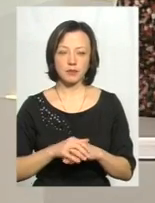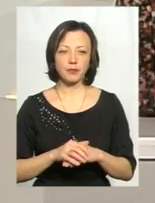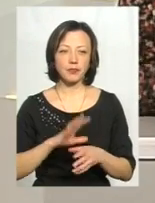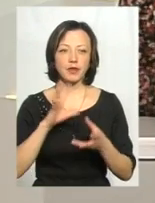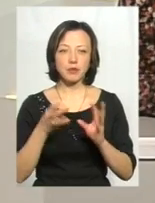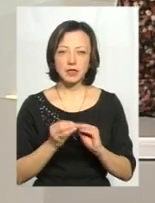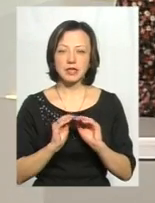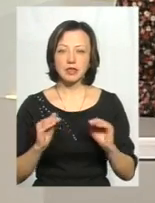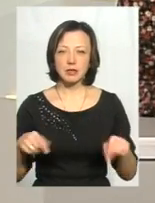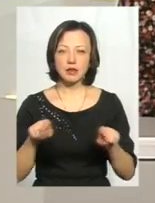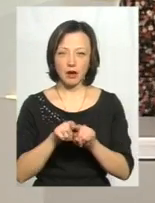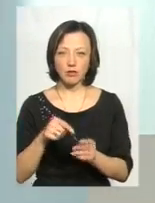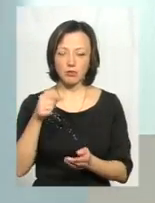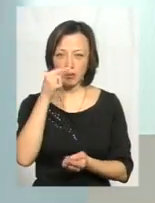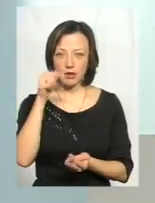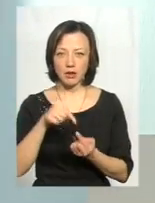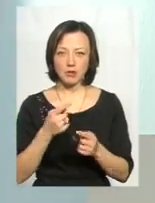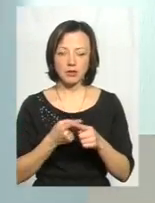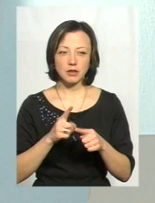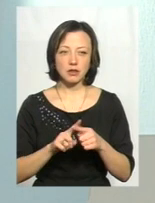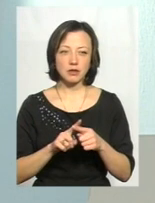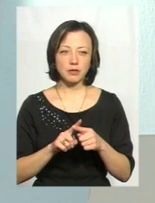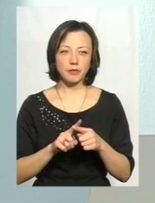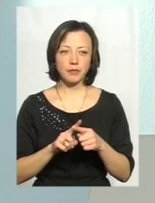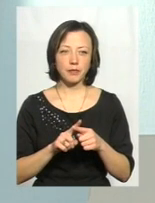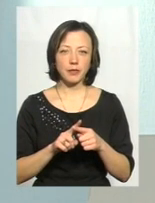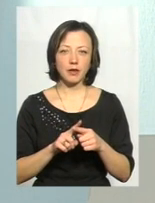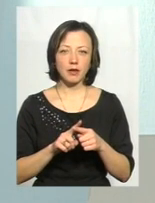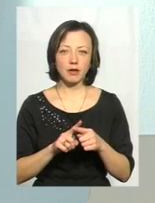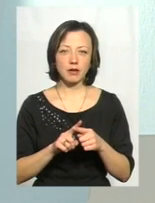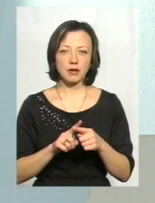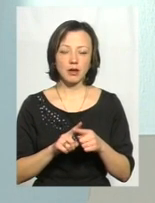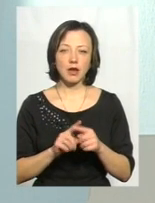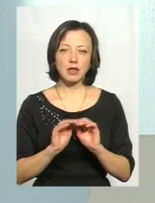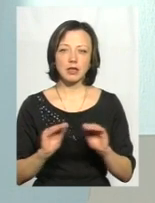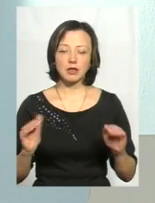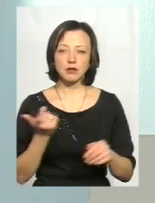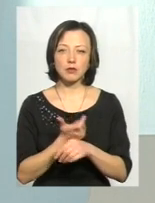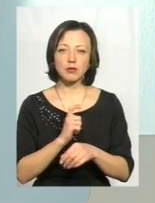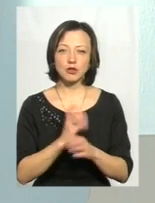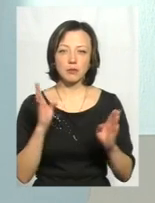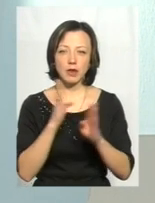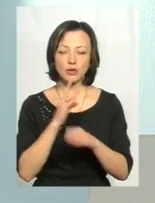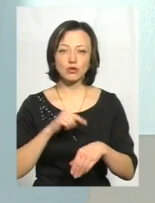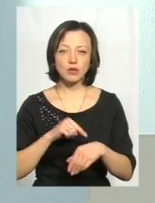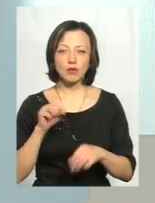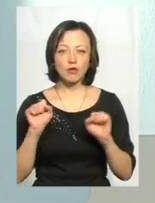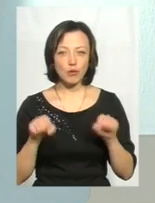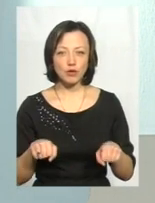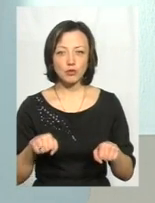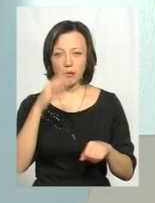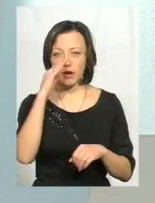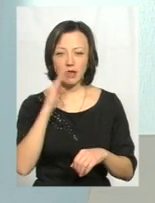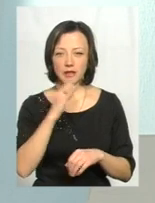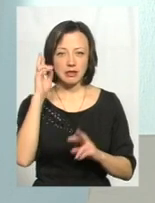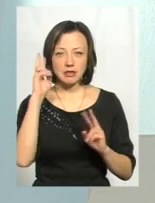принципі, діти також підпадають, так? Так, незалежно від того, що… Ну, що... Да, можуть бути дітки більш метеочутливі, і вони можуть, батьки можуть